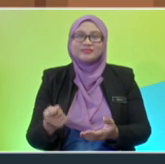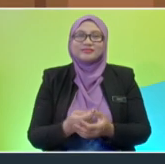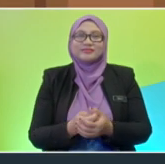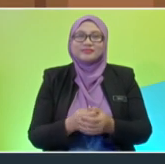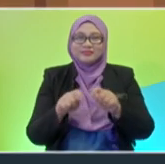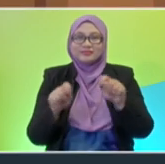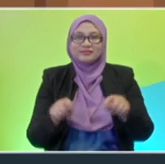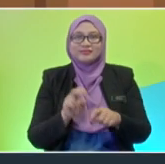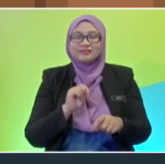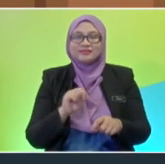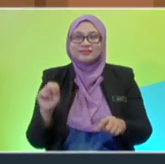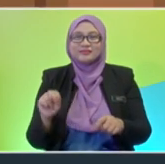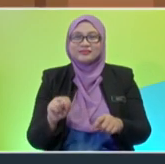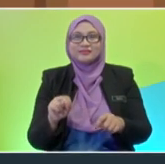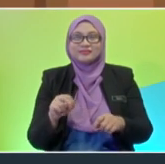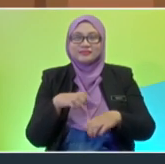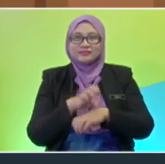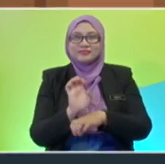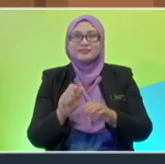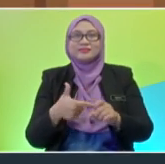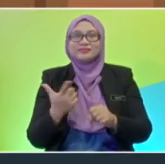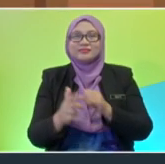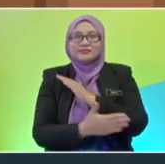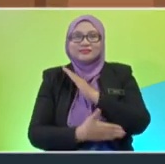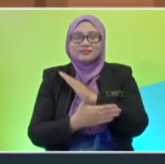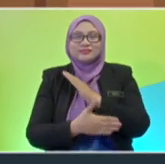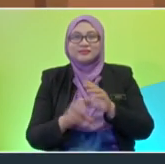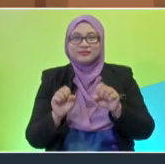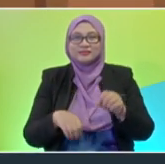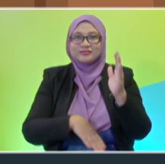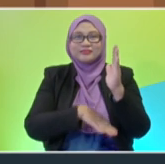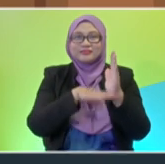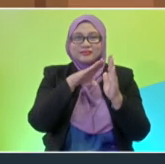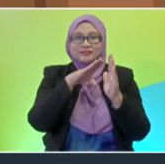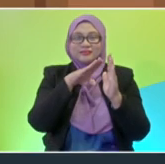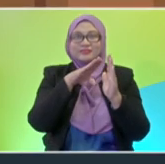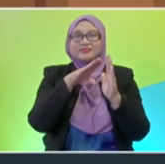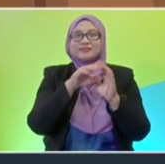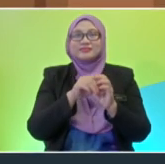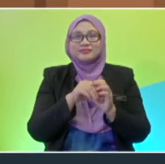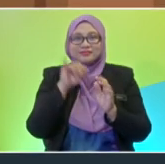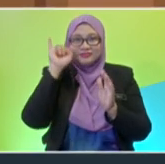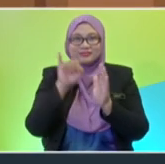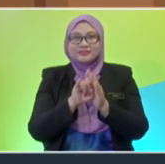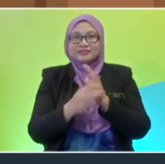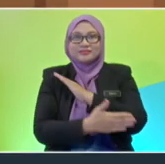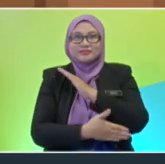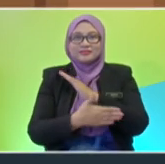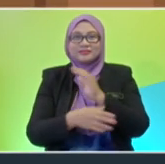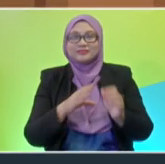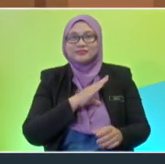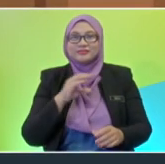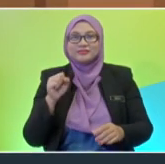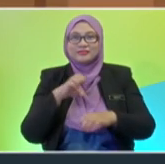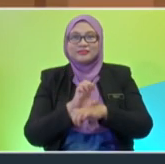boleh meningkatkan image negara dan boleh meningkatkan ekonomi